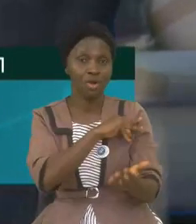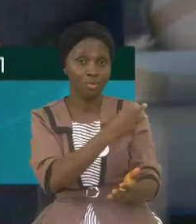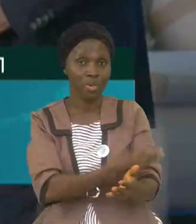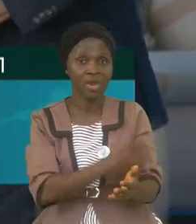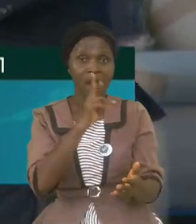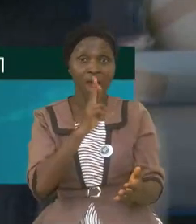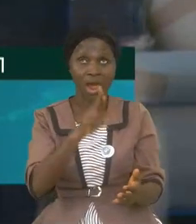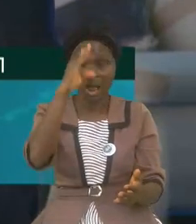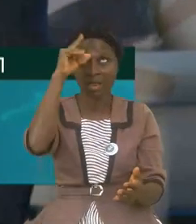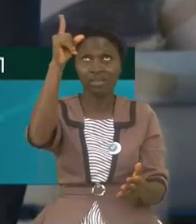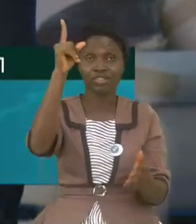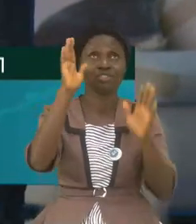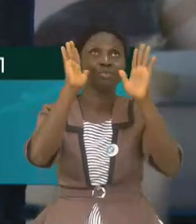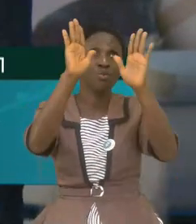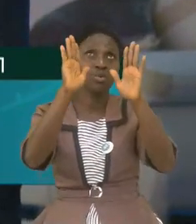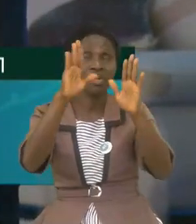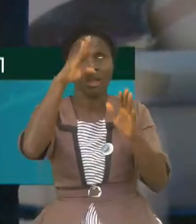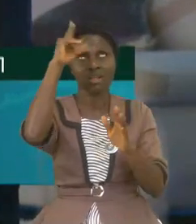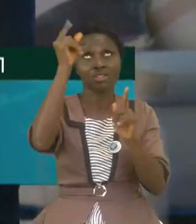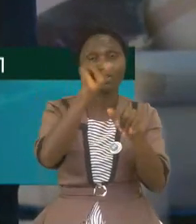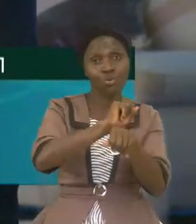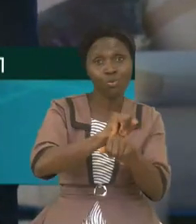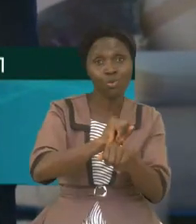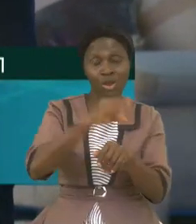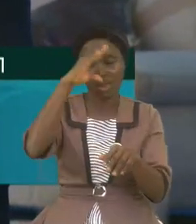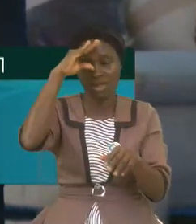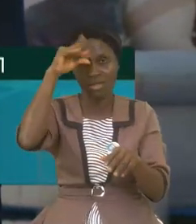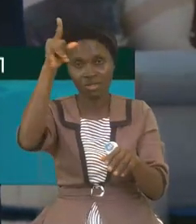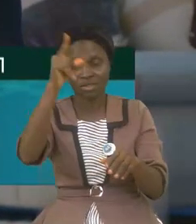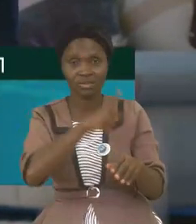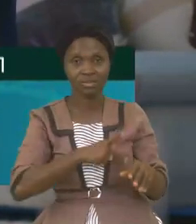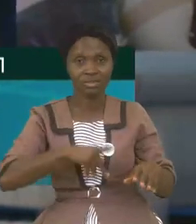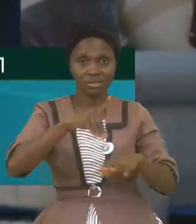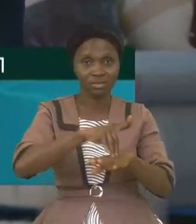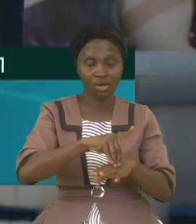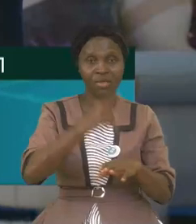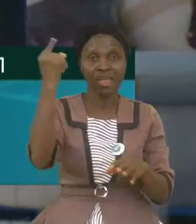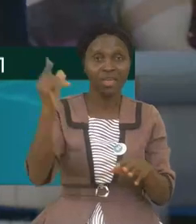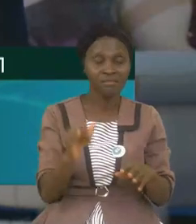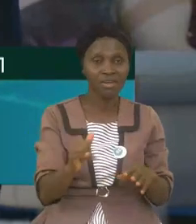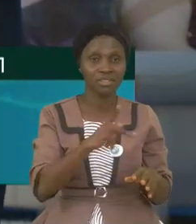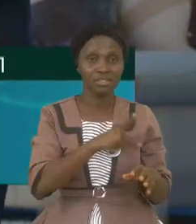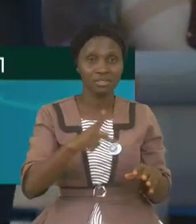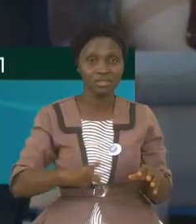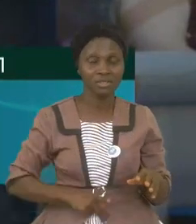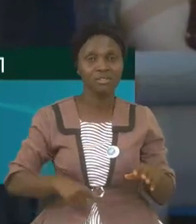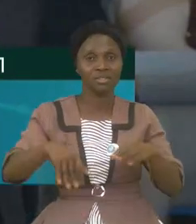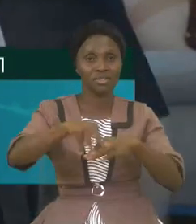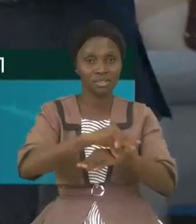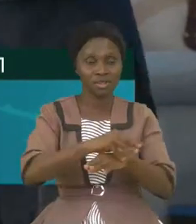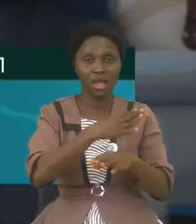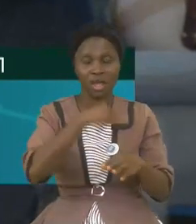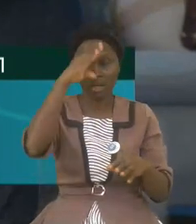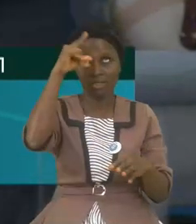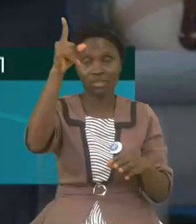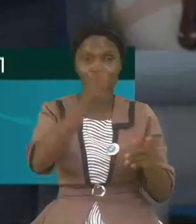Que ces signes sont grands, que ces prodiges sont puissants. Son règne est